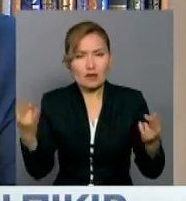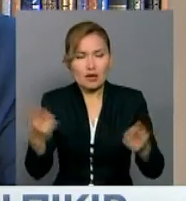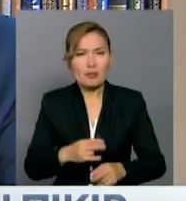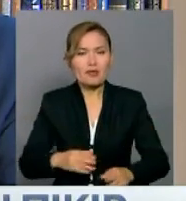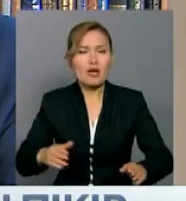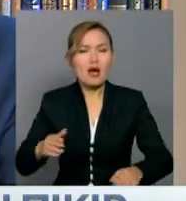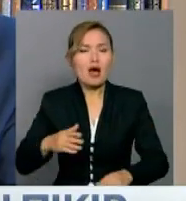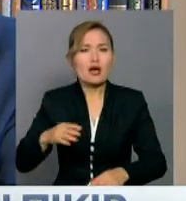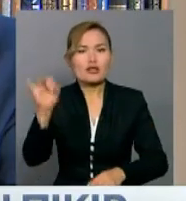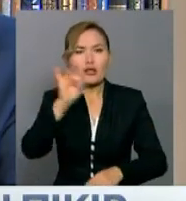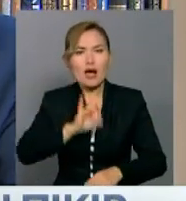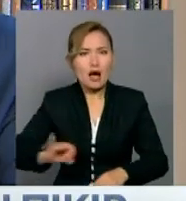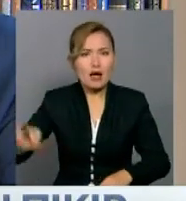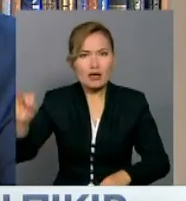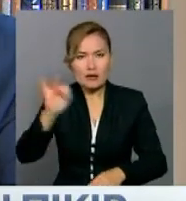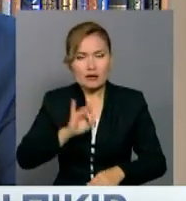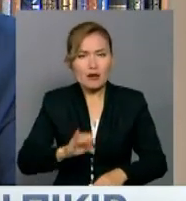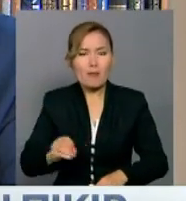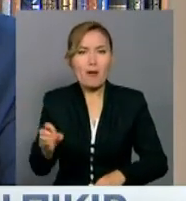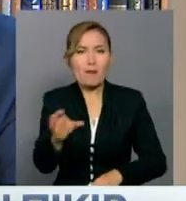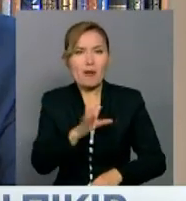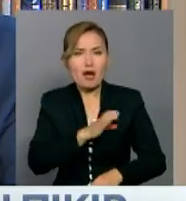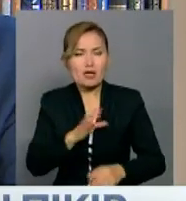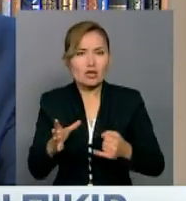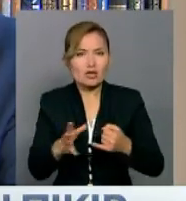тарихын, оның байлығын,